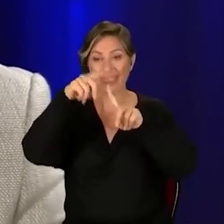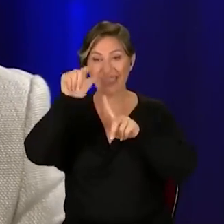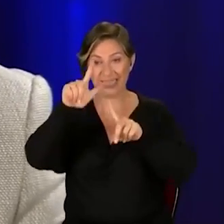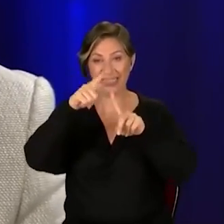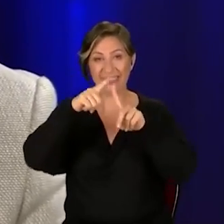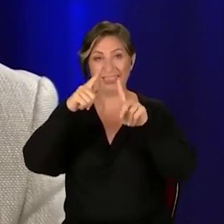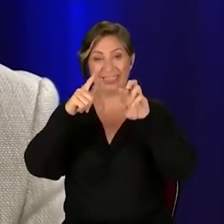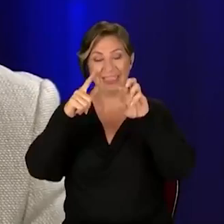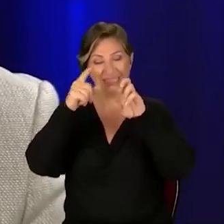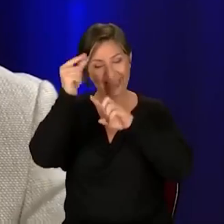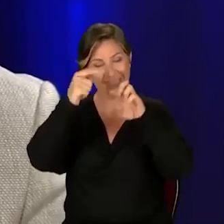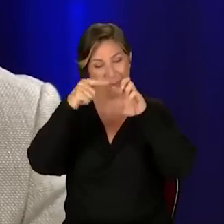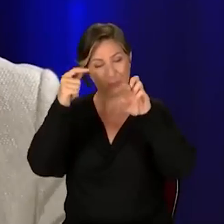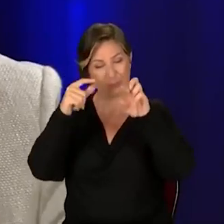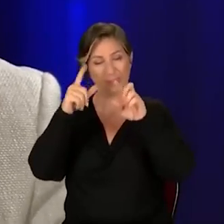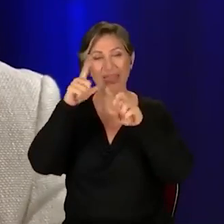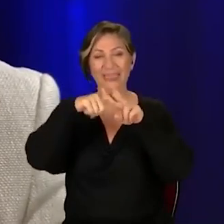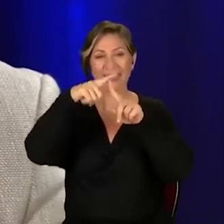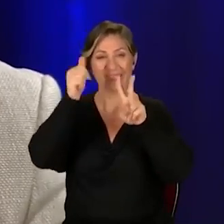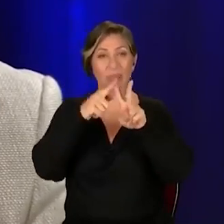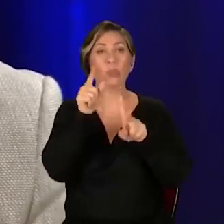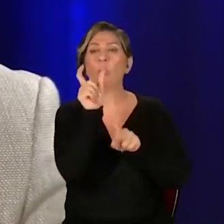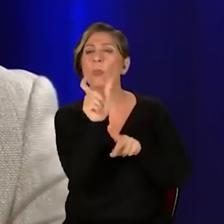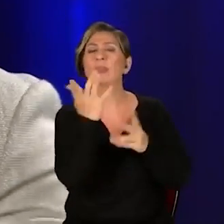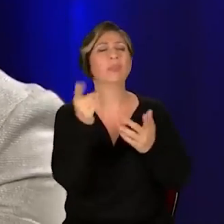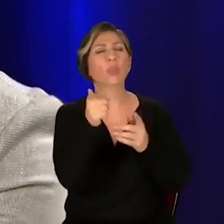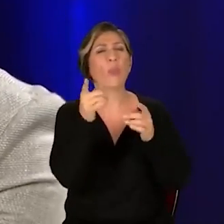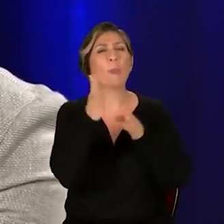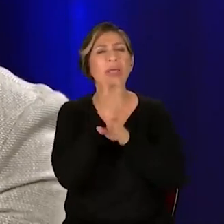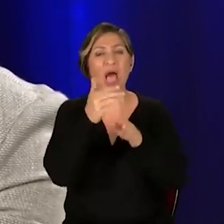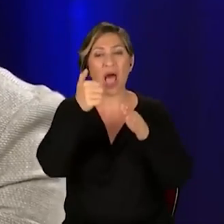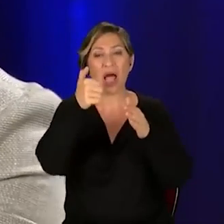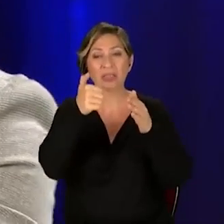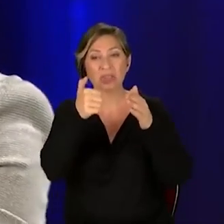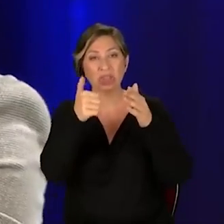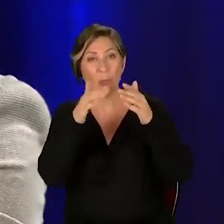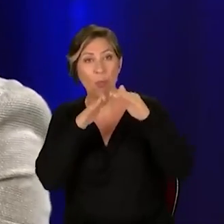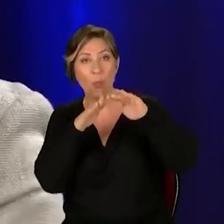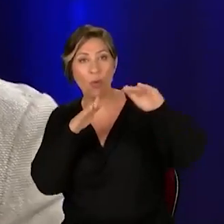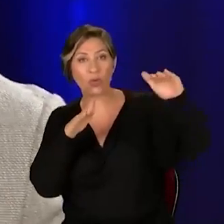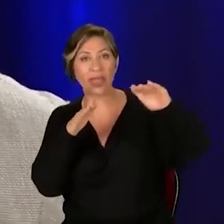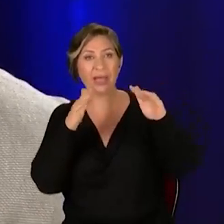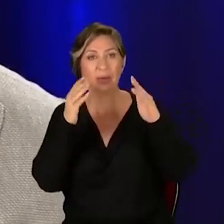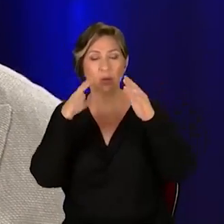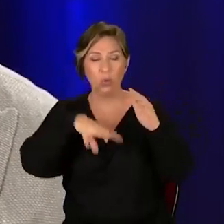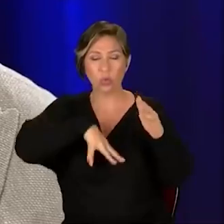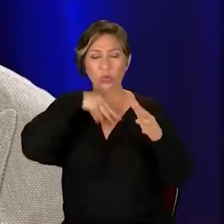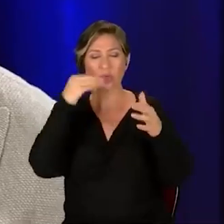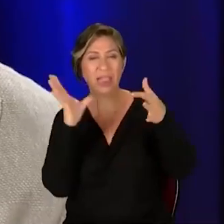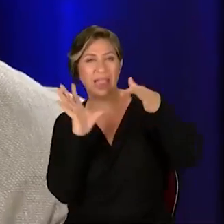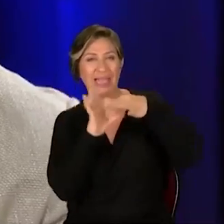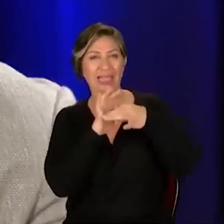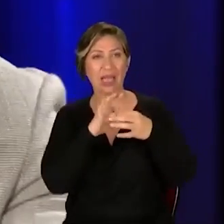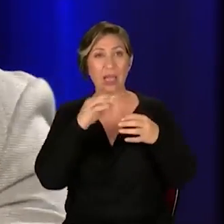madde var. Bu madde özellikle böyle 6. boyutla ilgilenenler için söylüyorum.